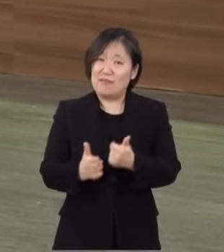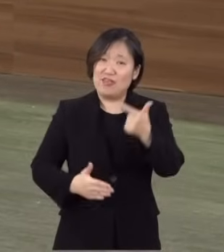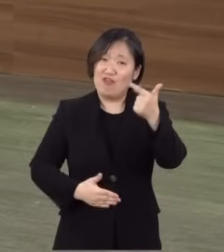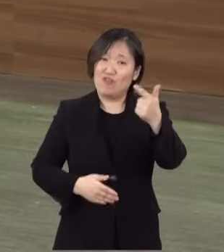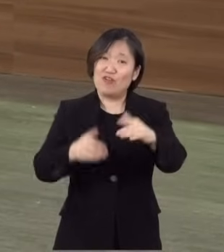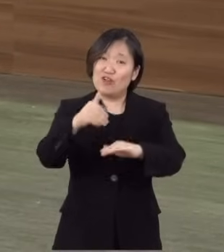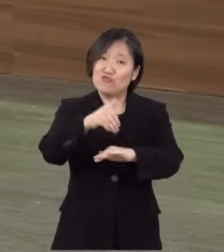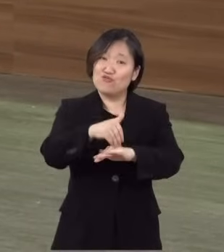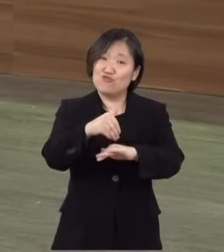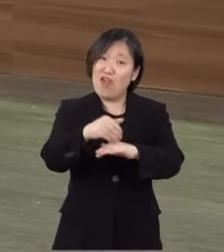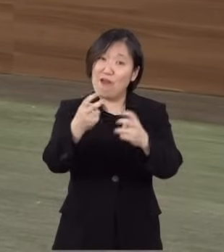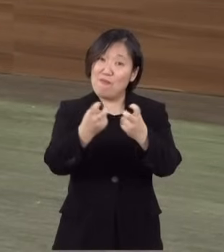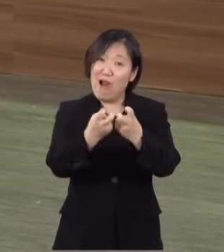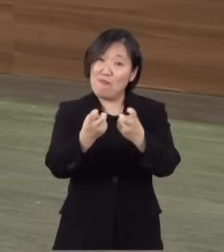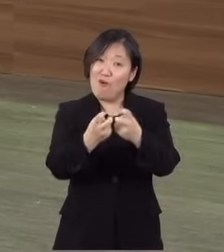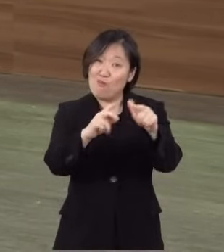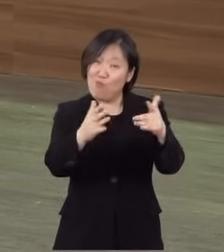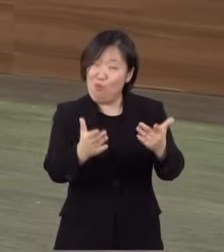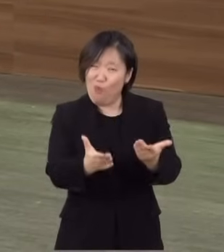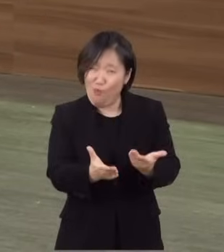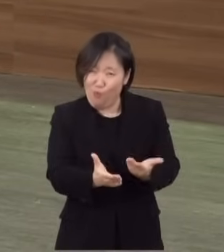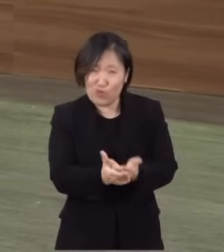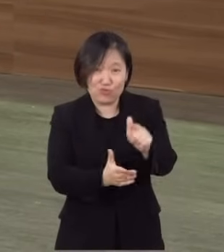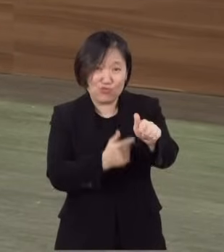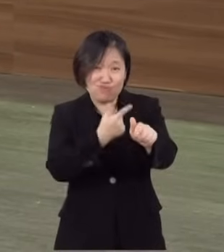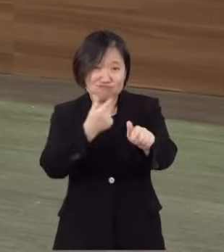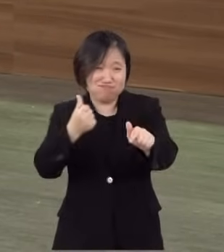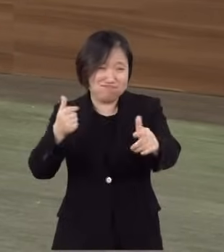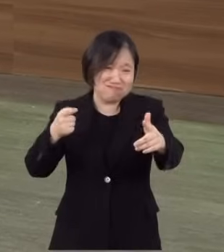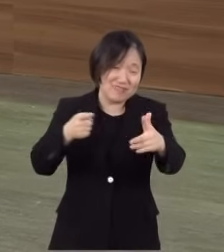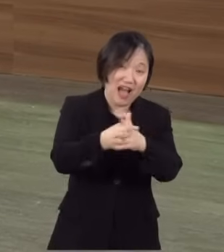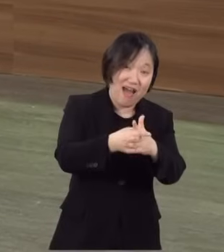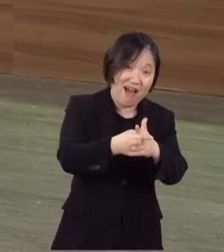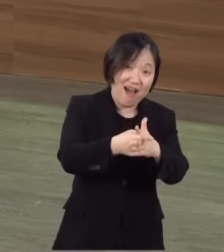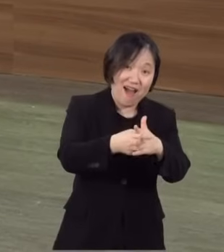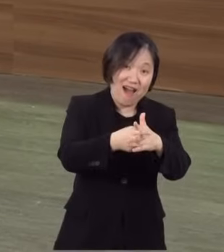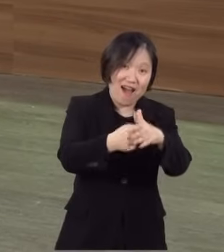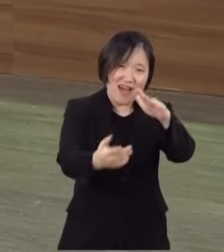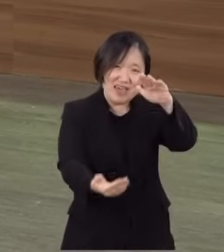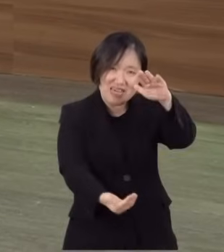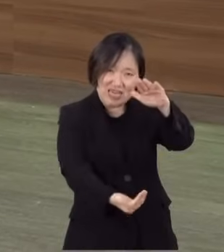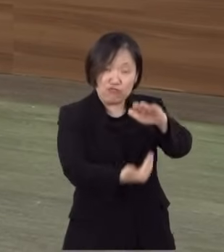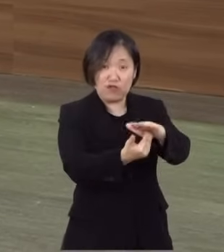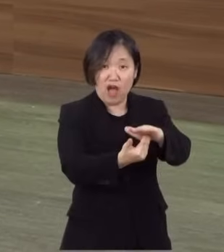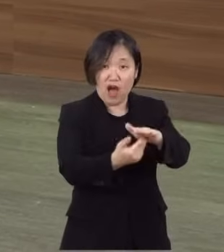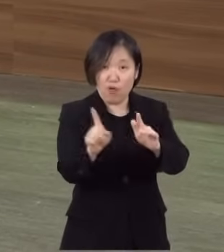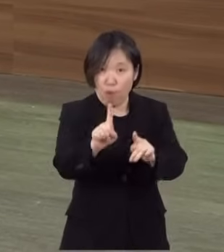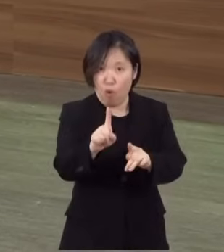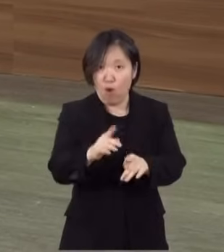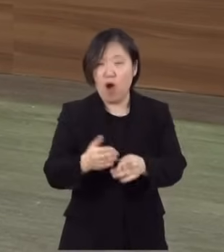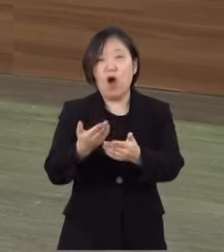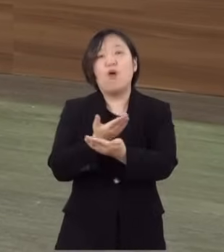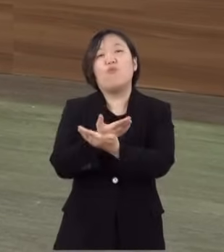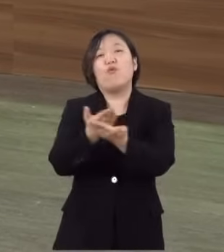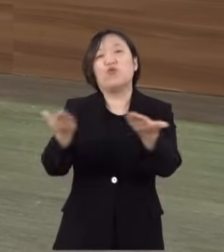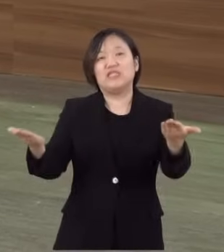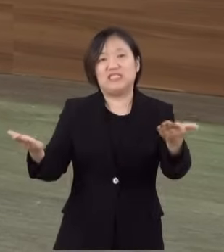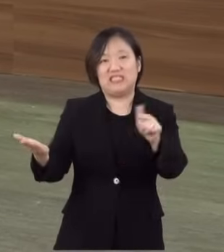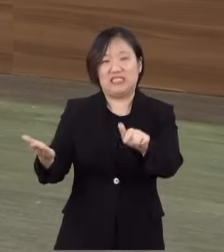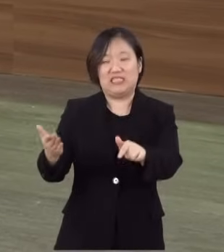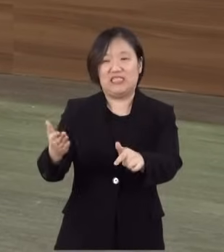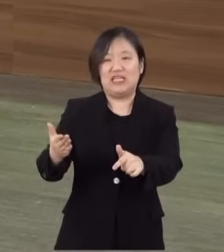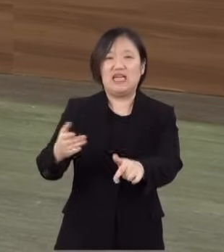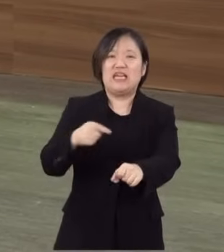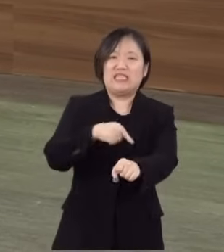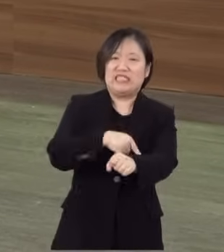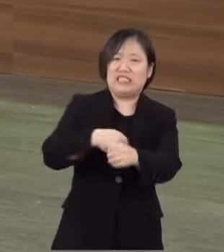가지를 완성하다 그 여섯 가지가 바로 보시 지계